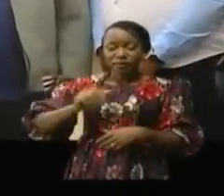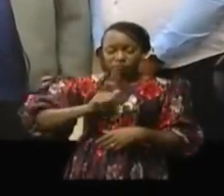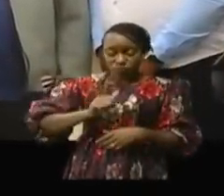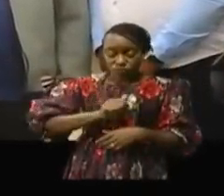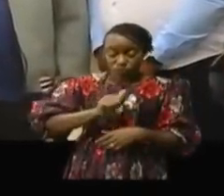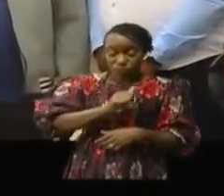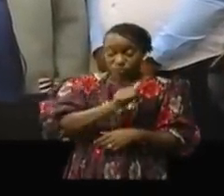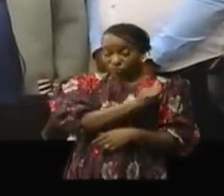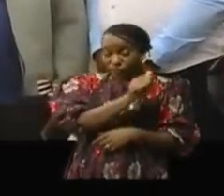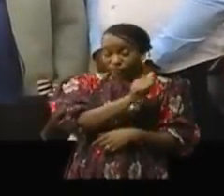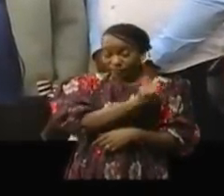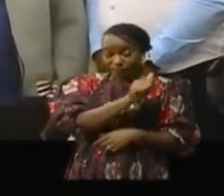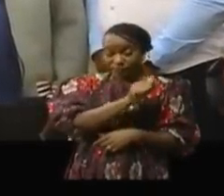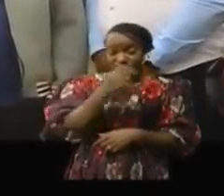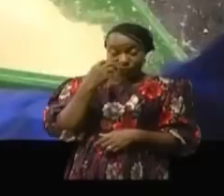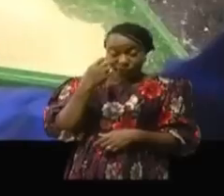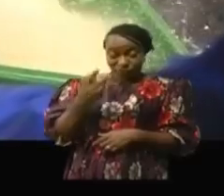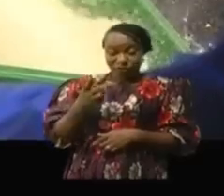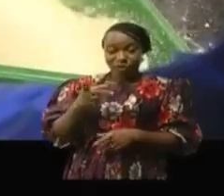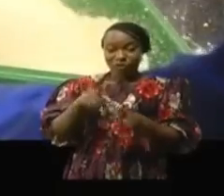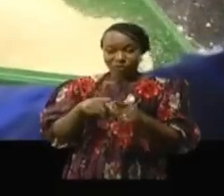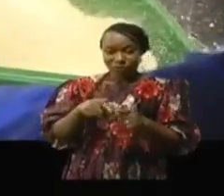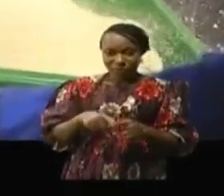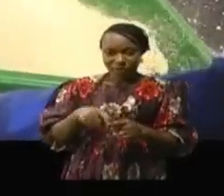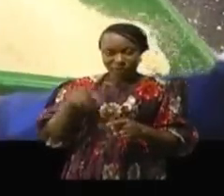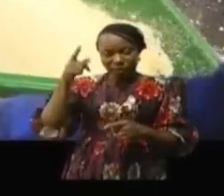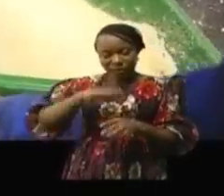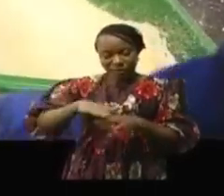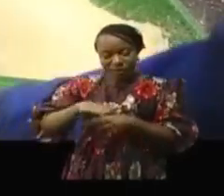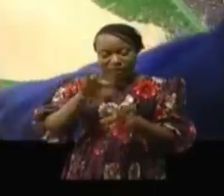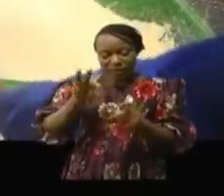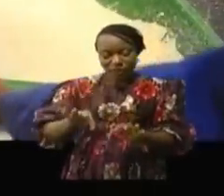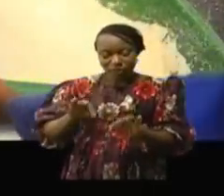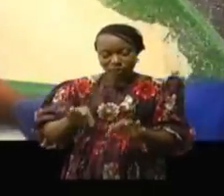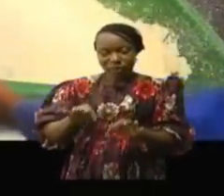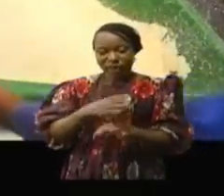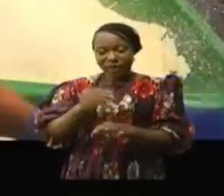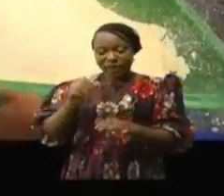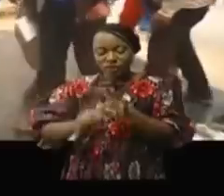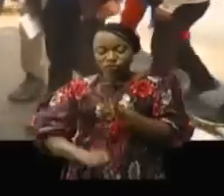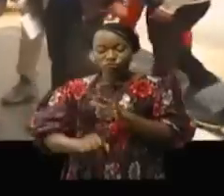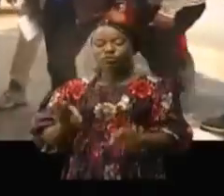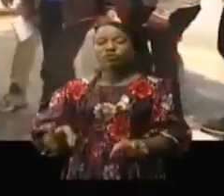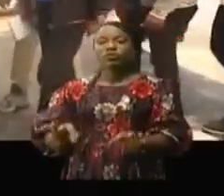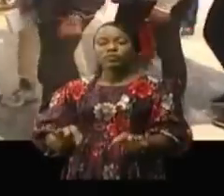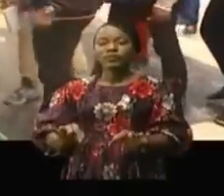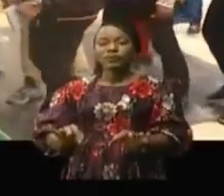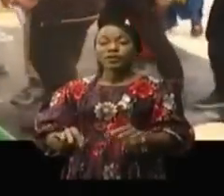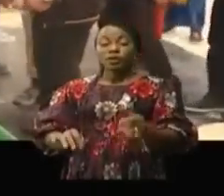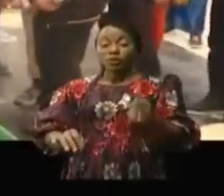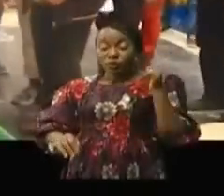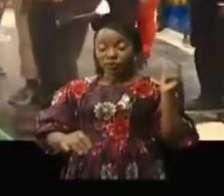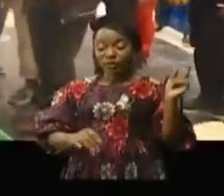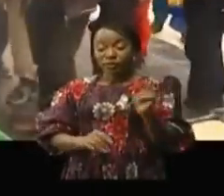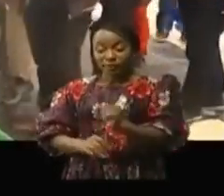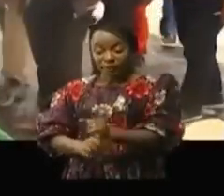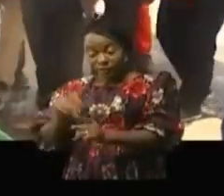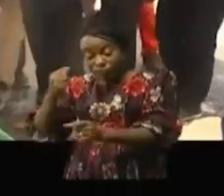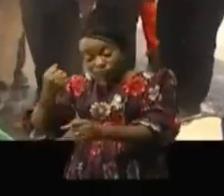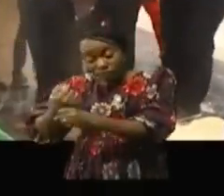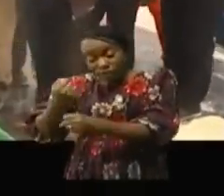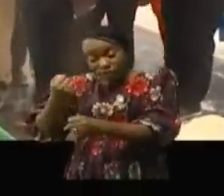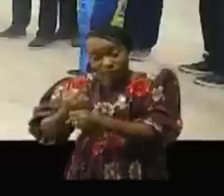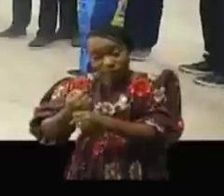vivre moi-même et d'être témoin de l'histoire sur la revanche du sol sur les sous-sols. Donc on y est déjà. Donc, moi, je suis venu dans cette visite de travail,